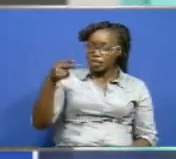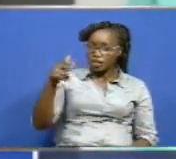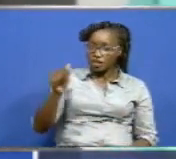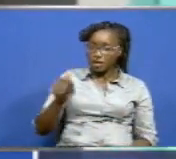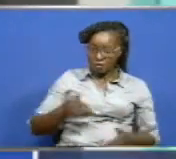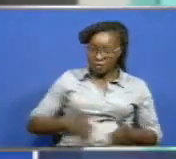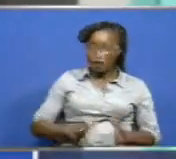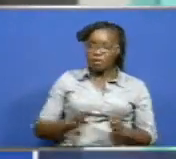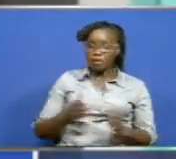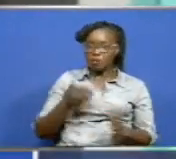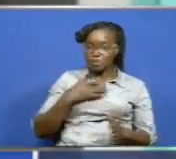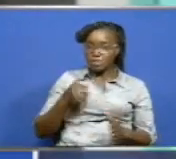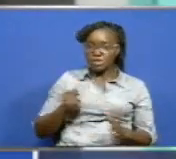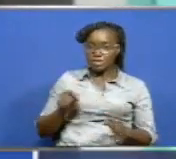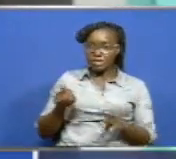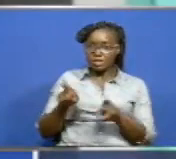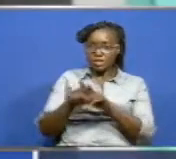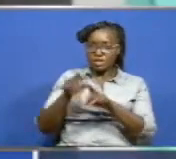yake.